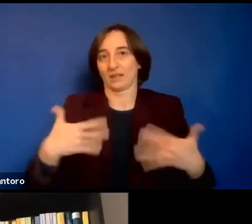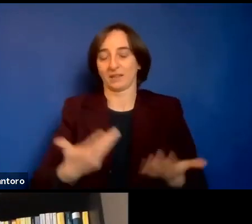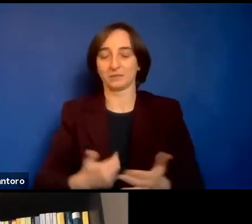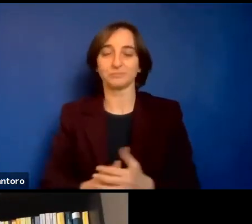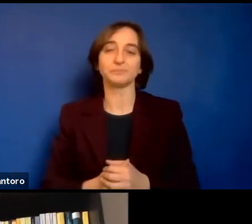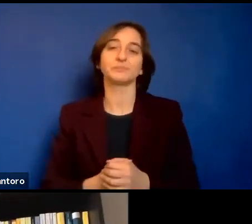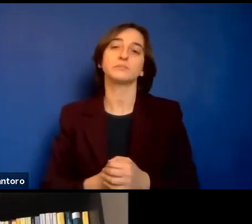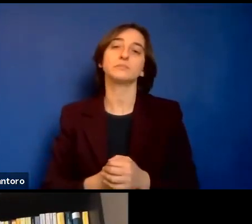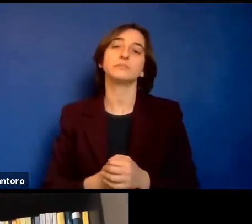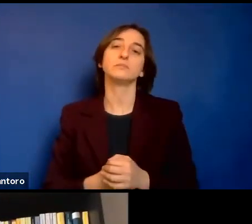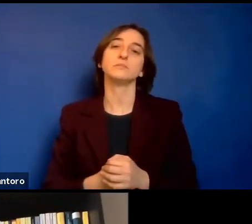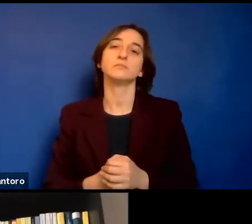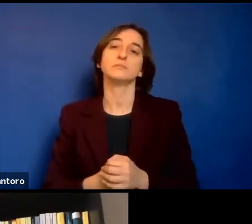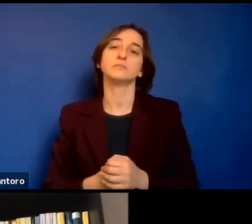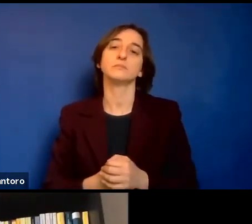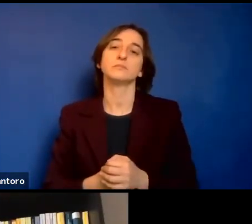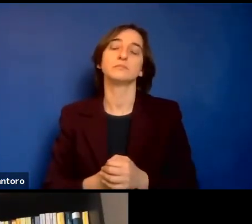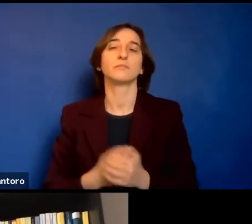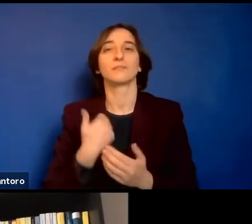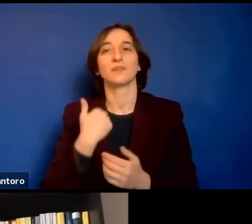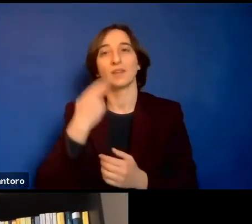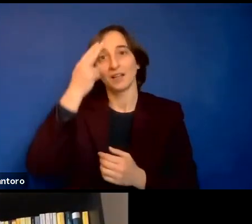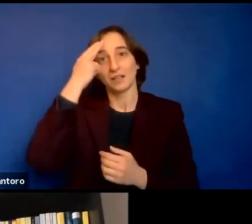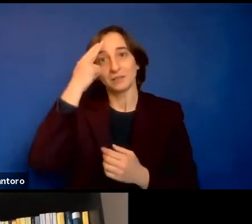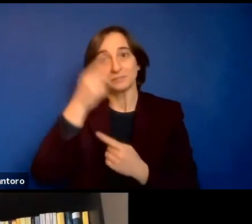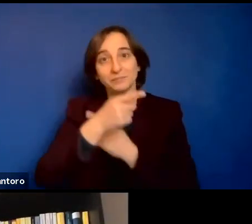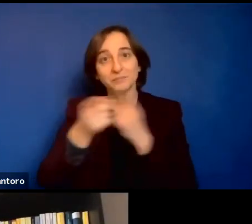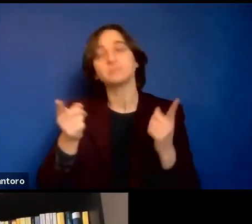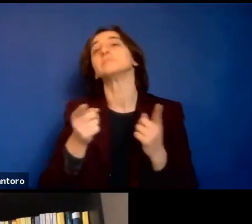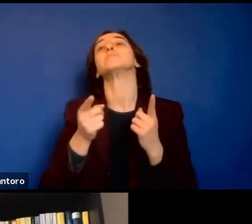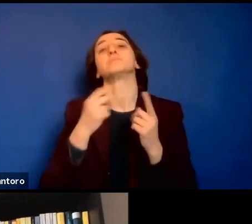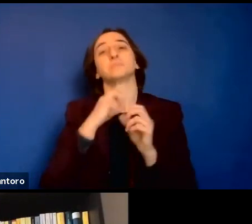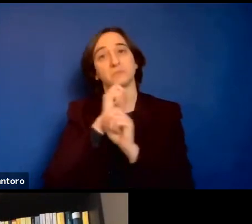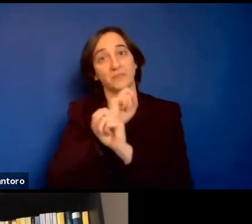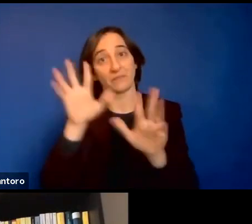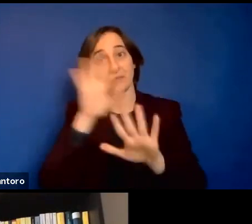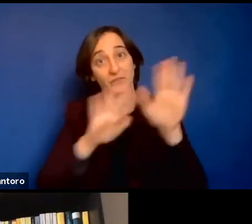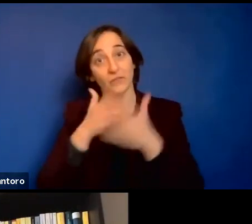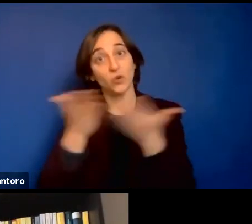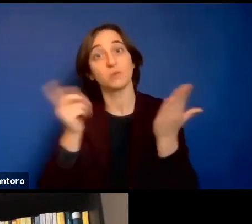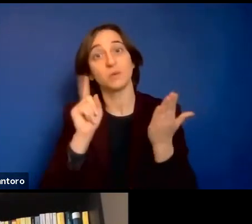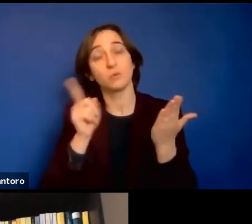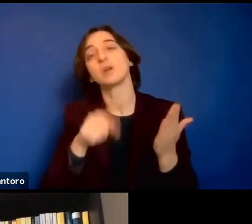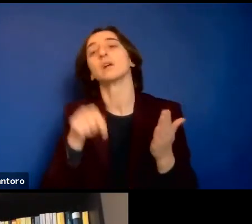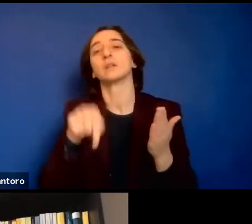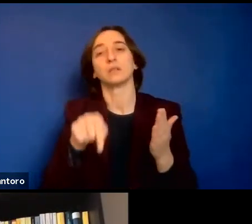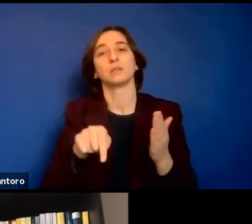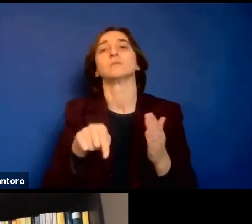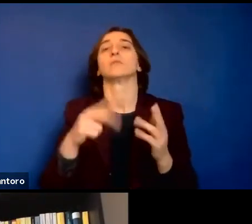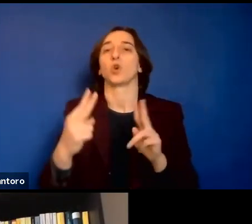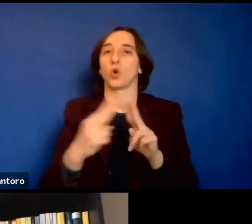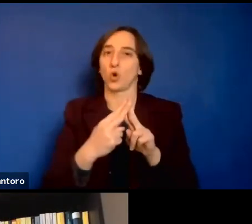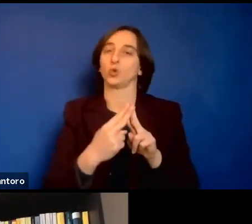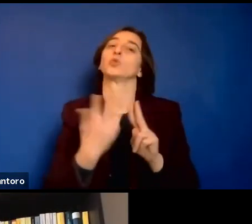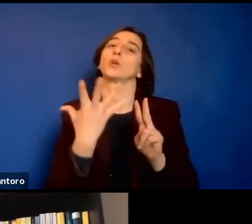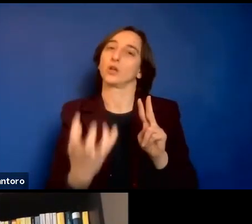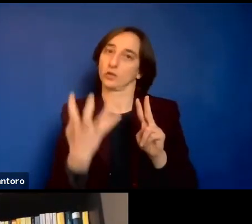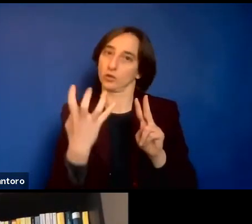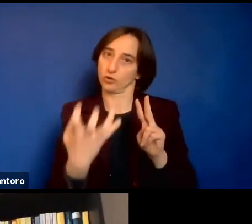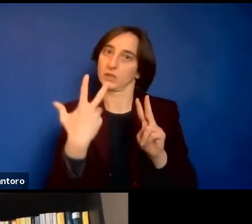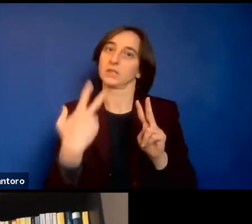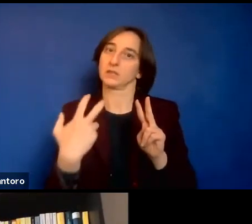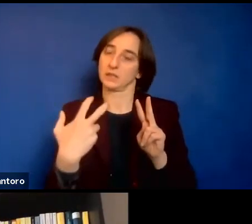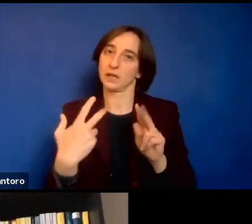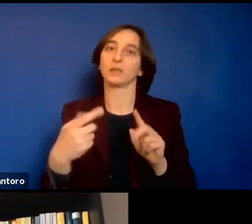Vi informo che questo incontro viene registrato e dopo la traccia video, sarà resa disponibile sia